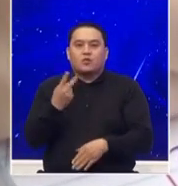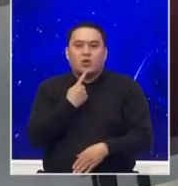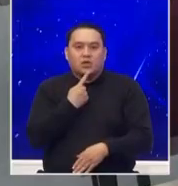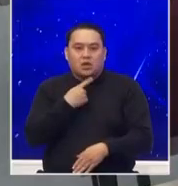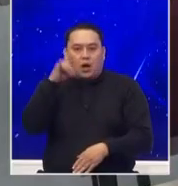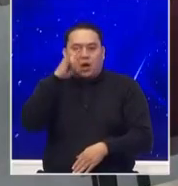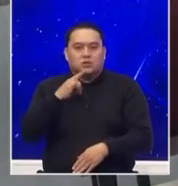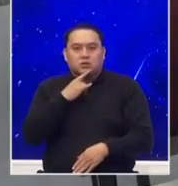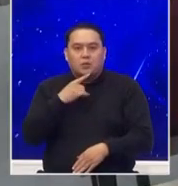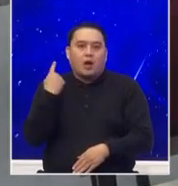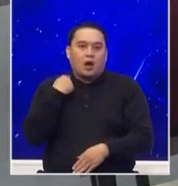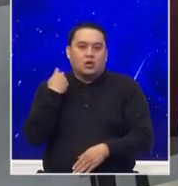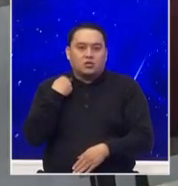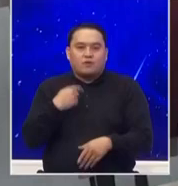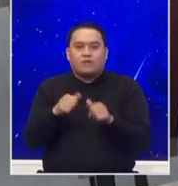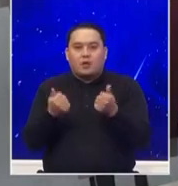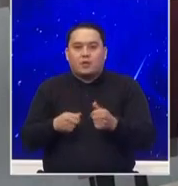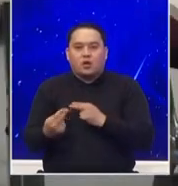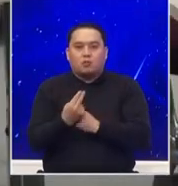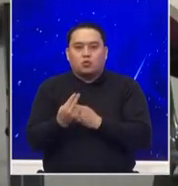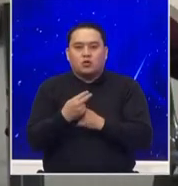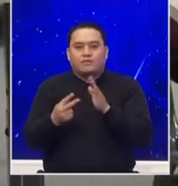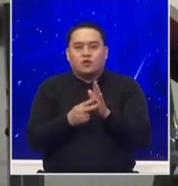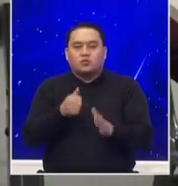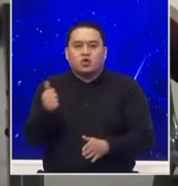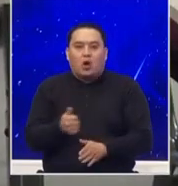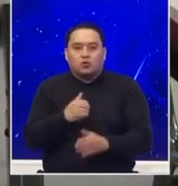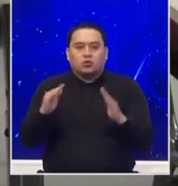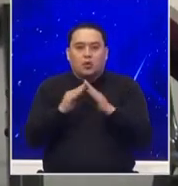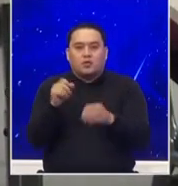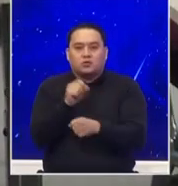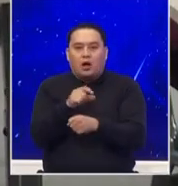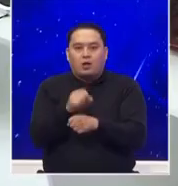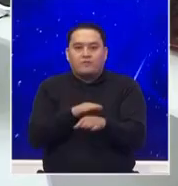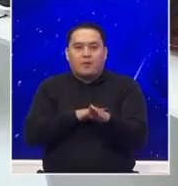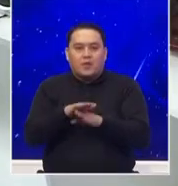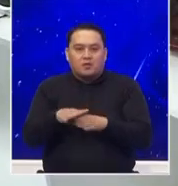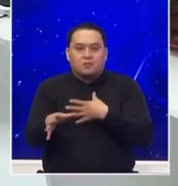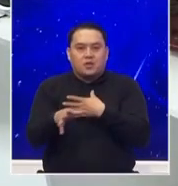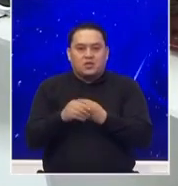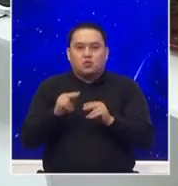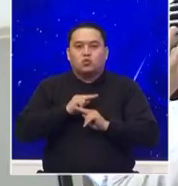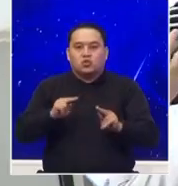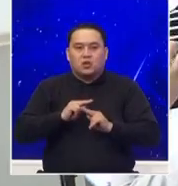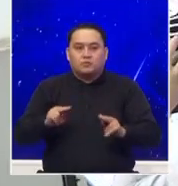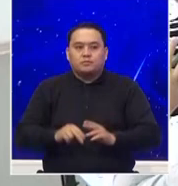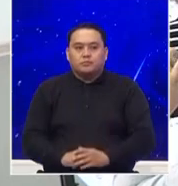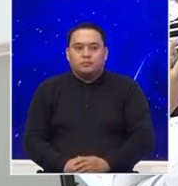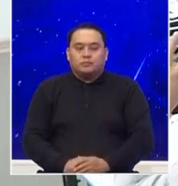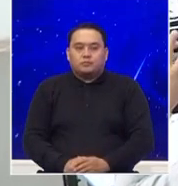2 языках – казахском и английском. Формат обучения 8-часовой. Все домашние задания дети здесь выполняют вместе с учителем.